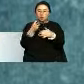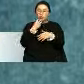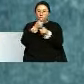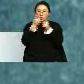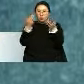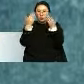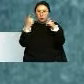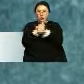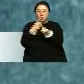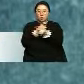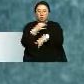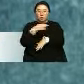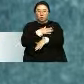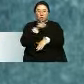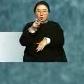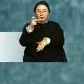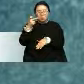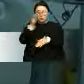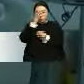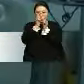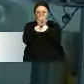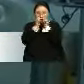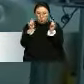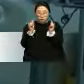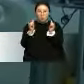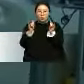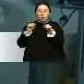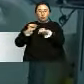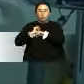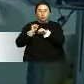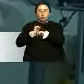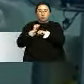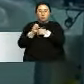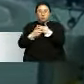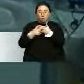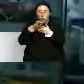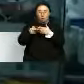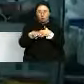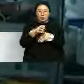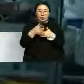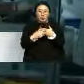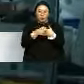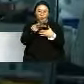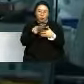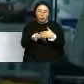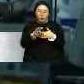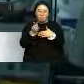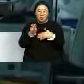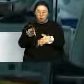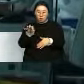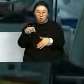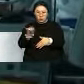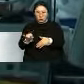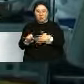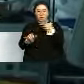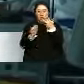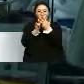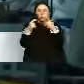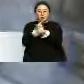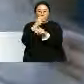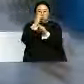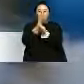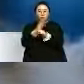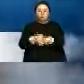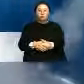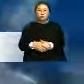치료 중인 부천시 12번 환자를 비롯해 국군수도병원과 경기도의료원, 명지병원 등지에서 8명이